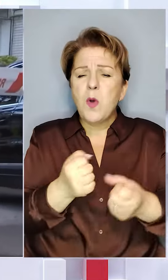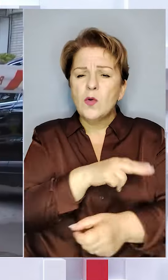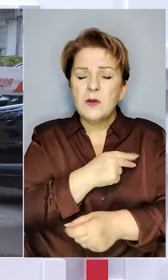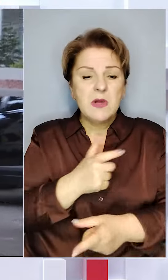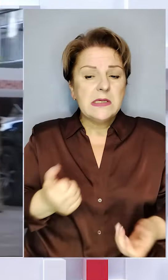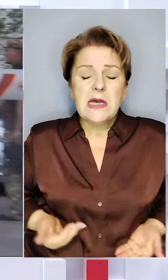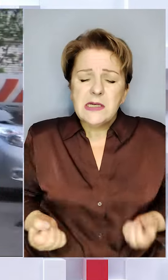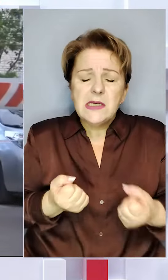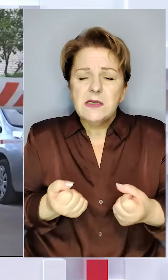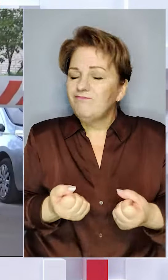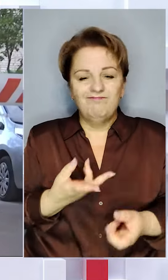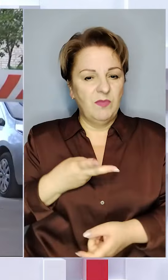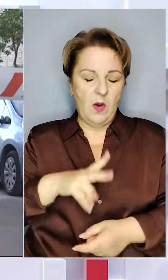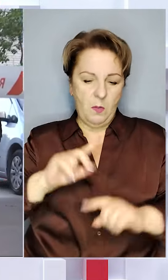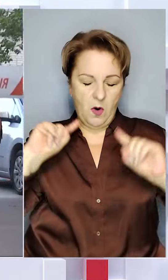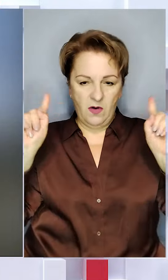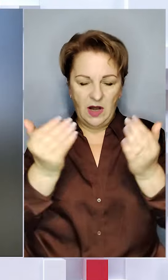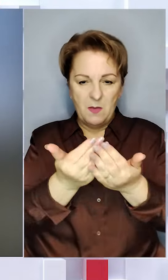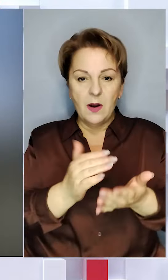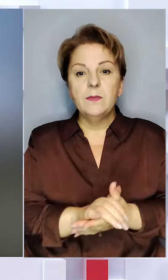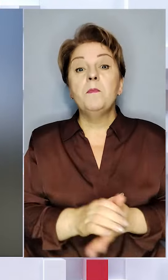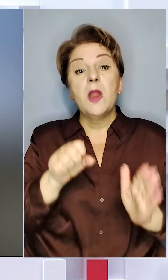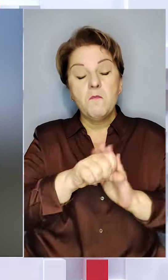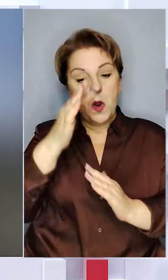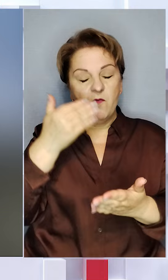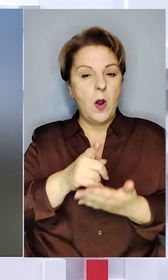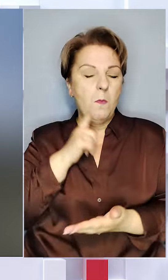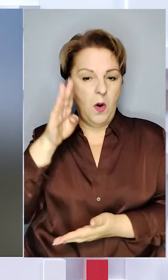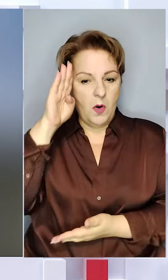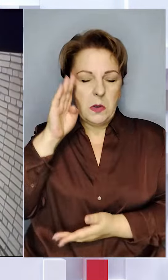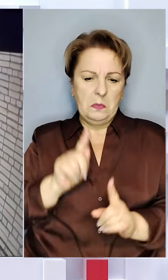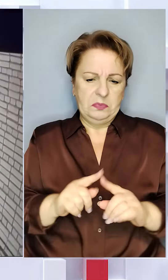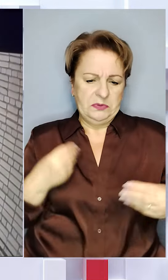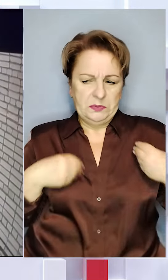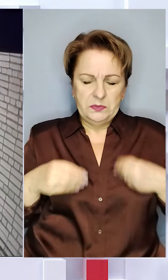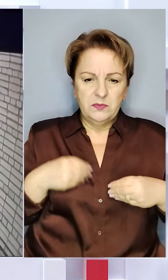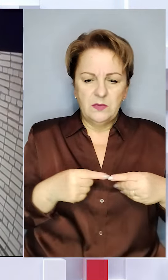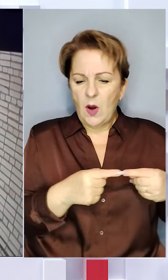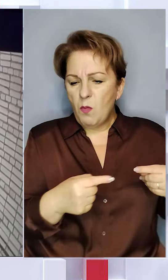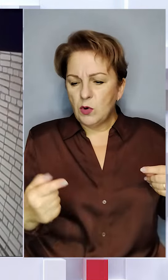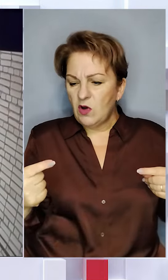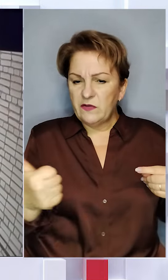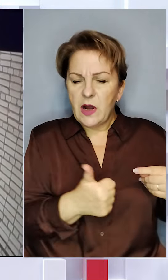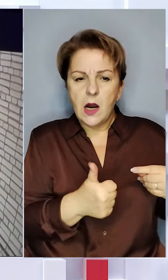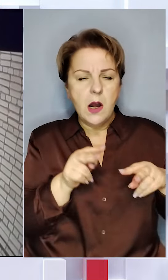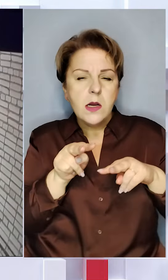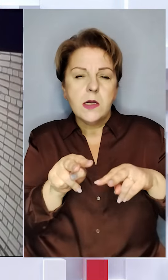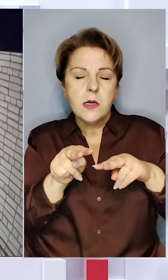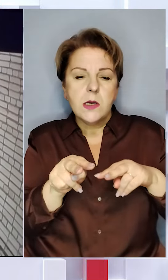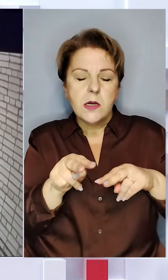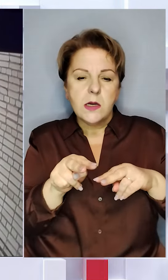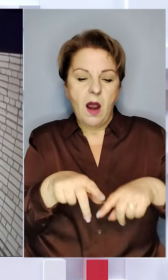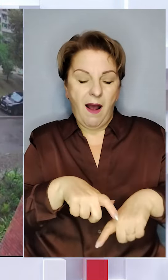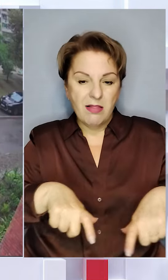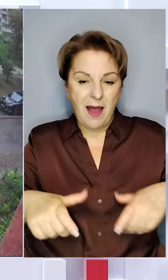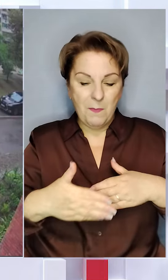життя Фаріон, але вона померла в реанімації. У її вбивстві підозрюють молодого хлопця у дивному вбранні, який протягом 2 тижнів чергував на